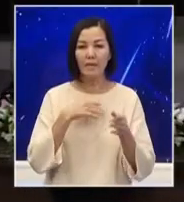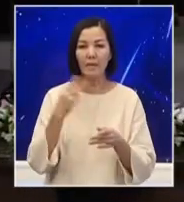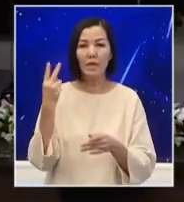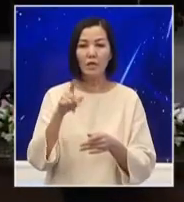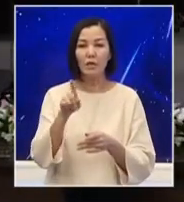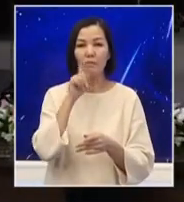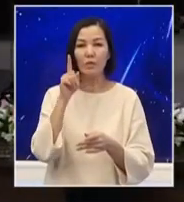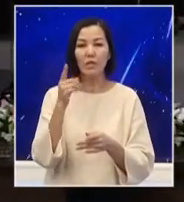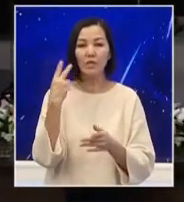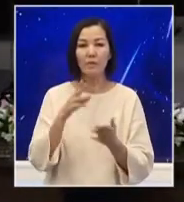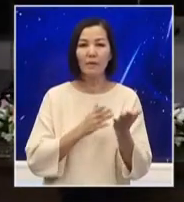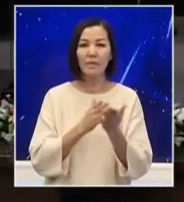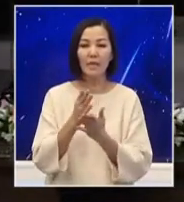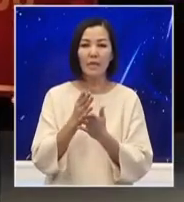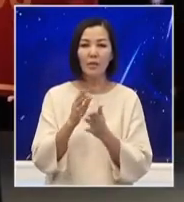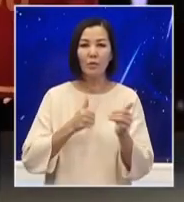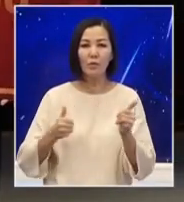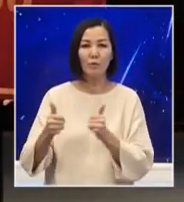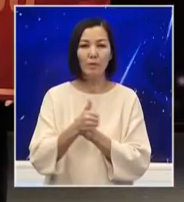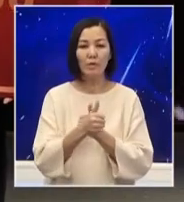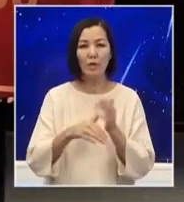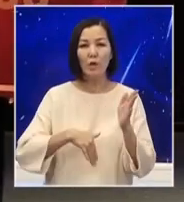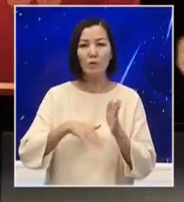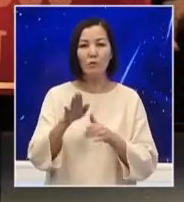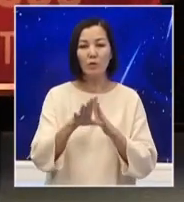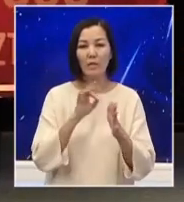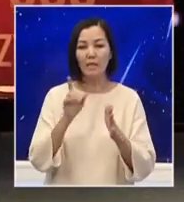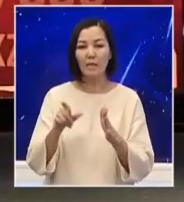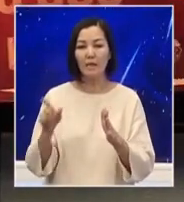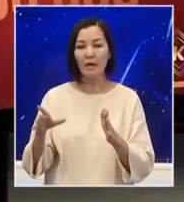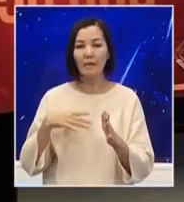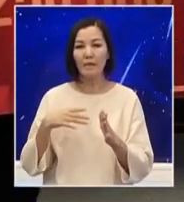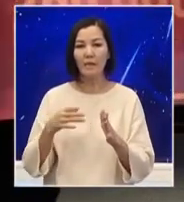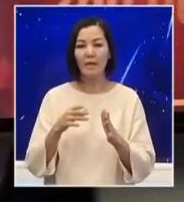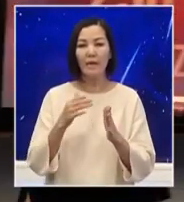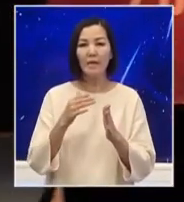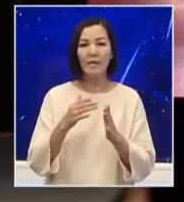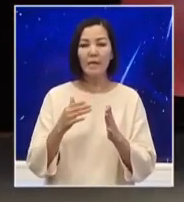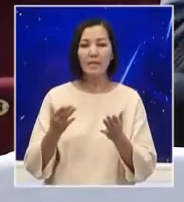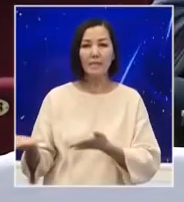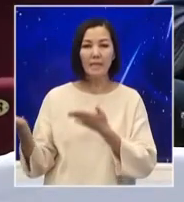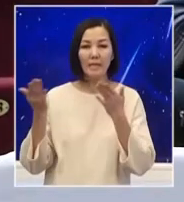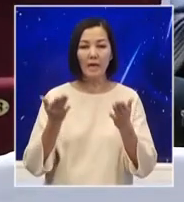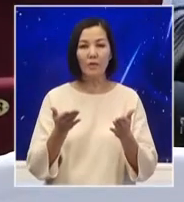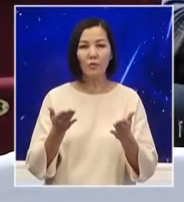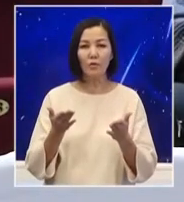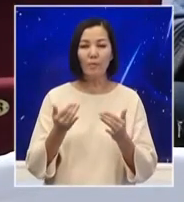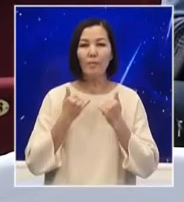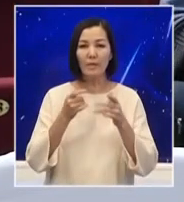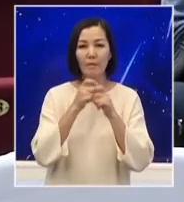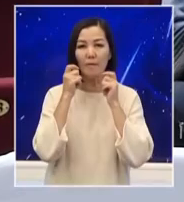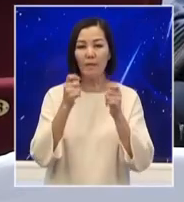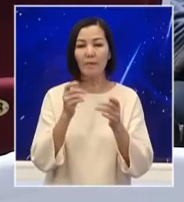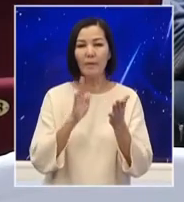жас 20 саланың көшбасшылары, биылғы жылдың үздік танылғандары. Көшбасшылар кезек-кезек сахна төріне шықты. Мәртебелі марапаттың